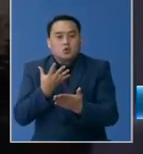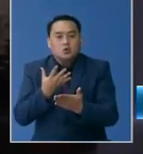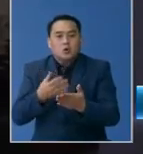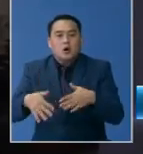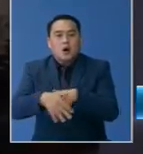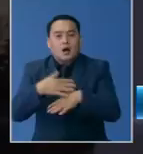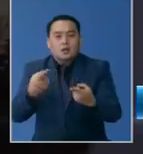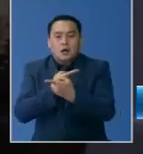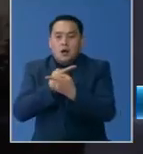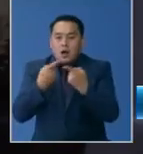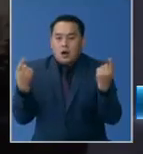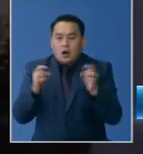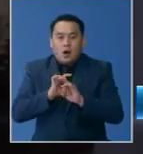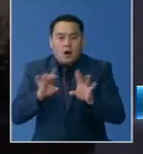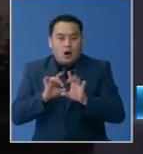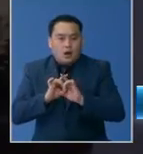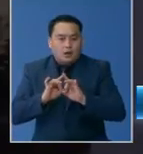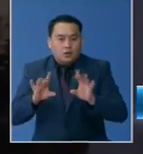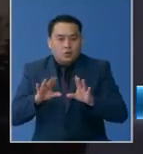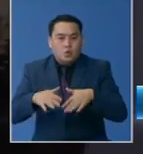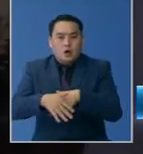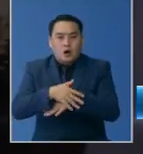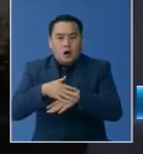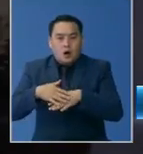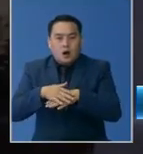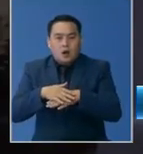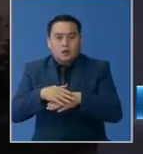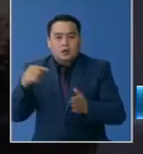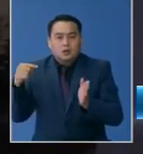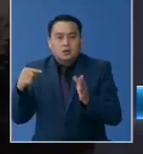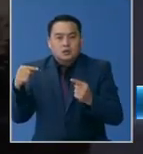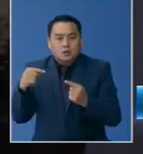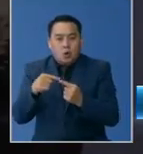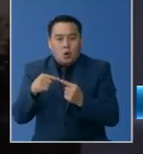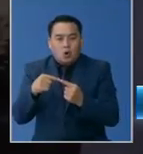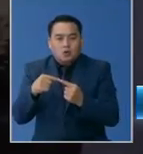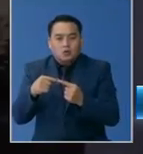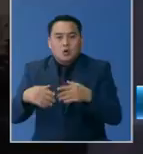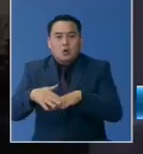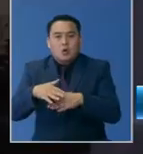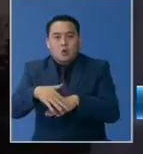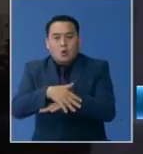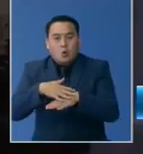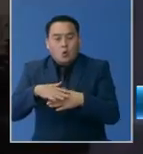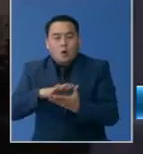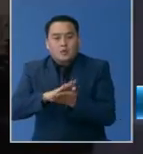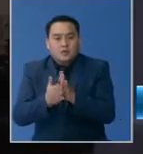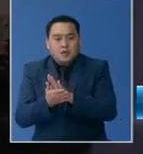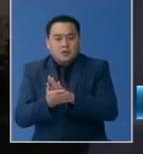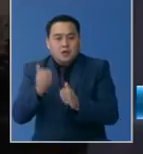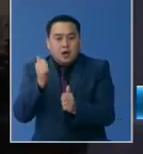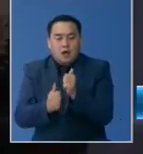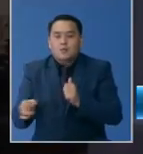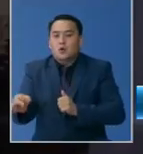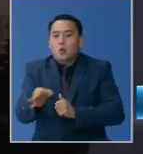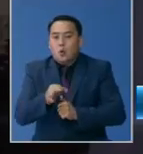беру, елбасының Қазақстанның халқы ассамблеясында берген нақты қоғамдық келісімге байланысты берілген тапсырмасын әрбір